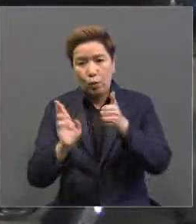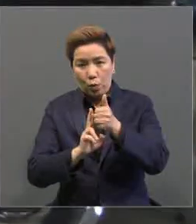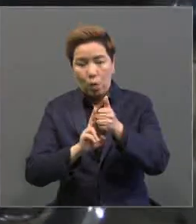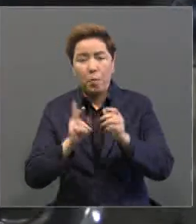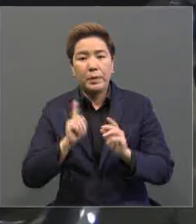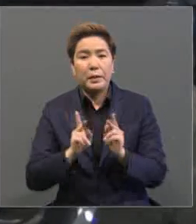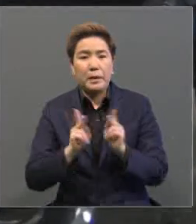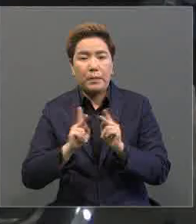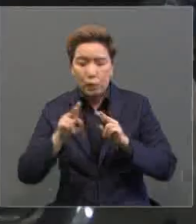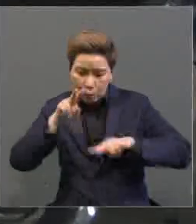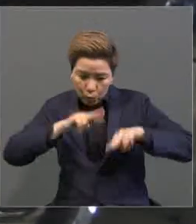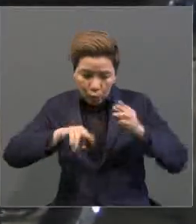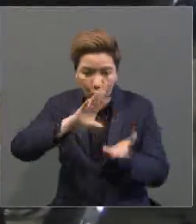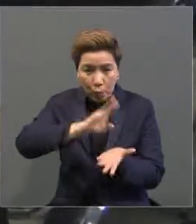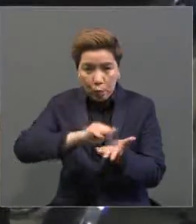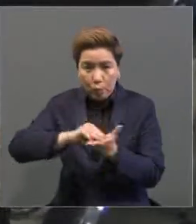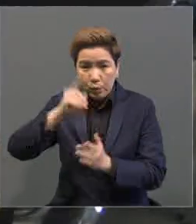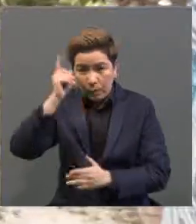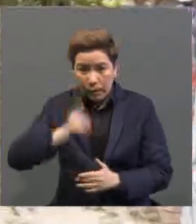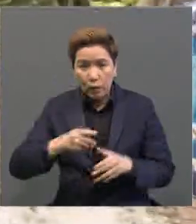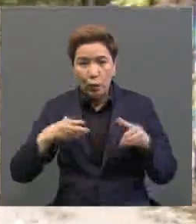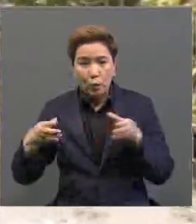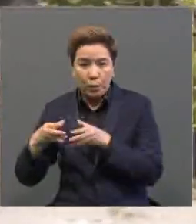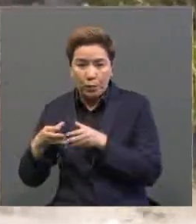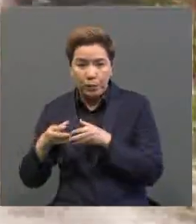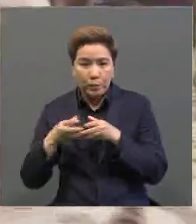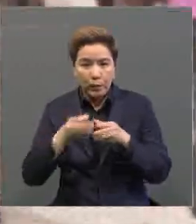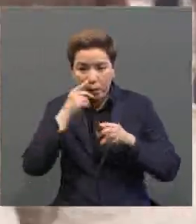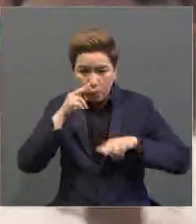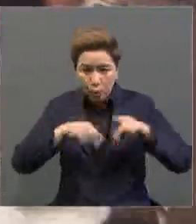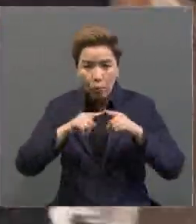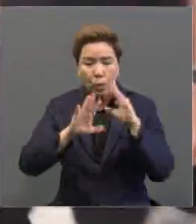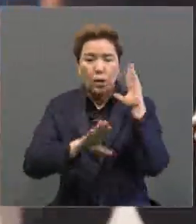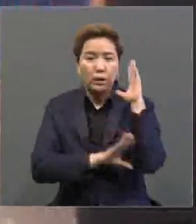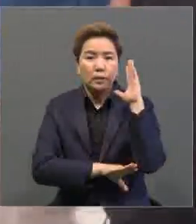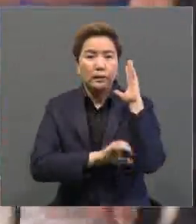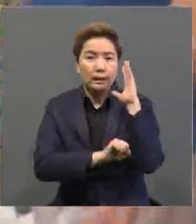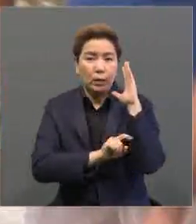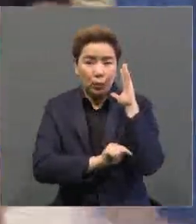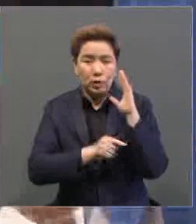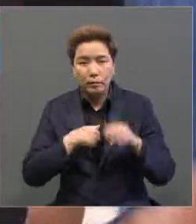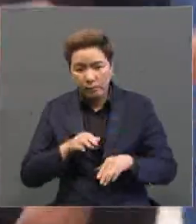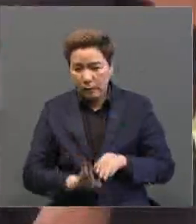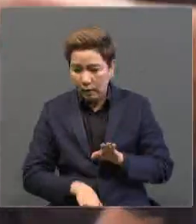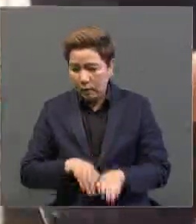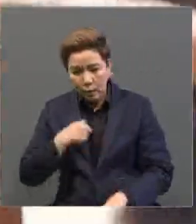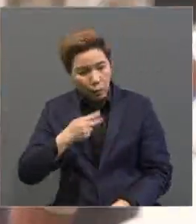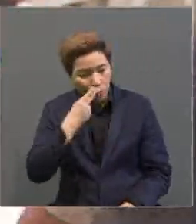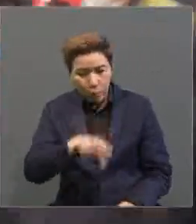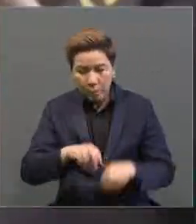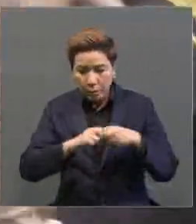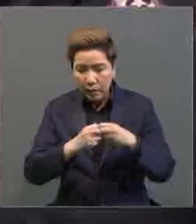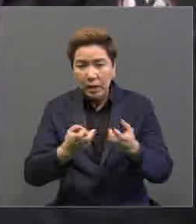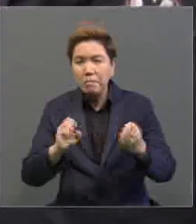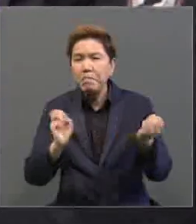านคณะกรรมการตรวจสอบข้อมูลข้อเท็จจริงพร้อมคณะลงพื้นที่จังหวัดสตูลเดินเท้าสำรวจบริเวณที่ดินที่เกิด